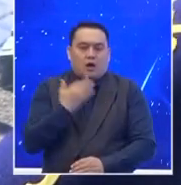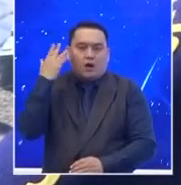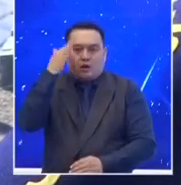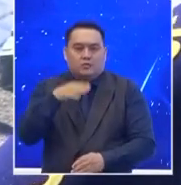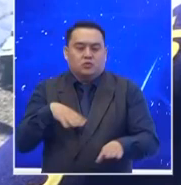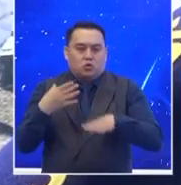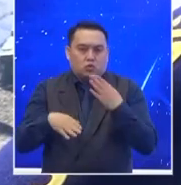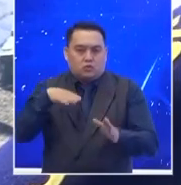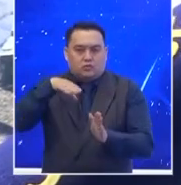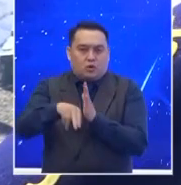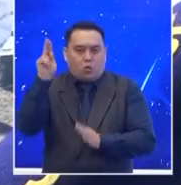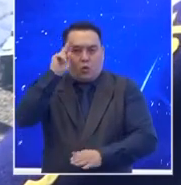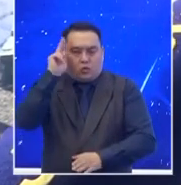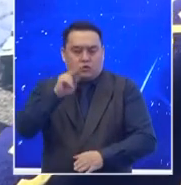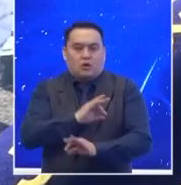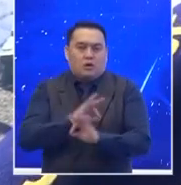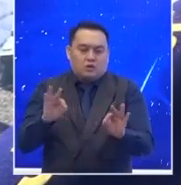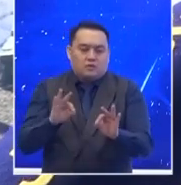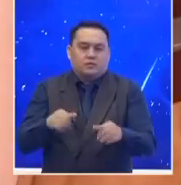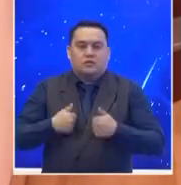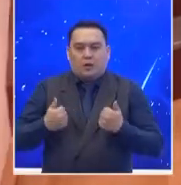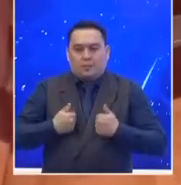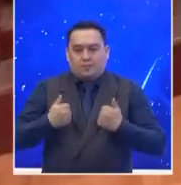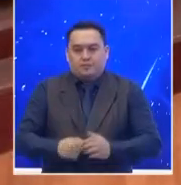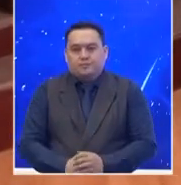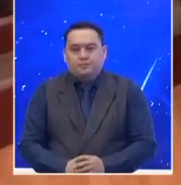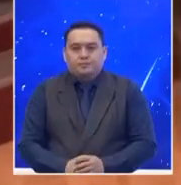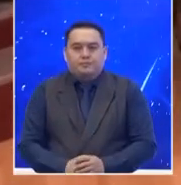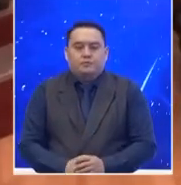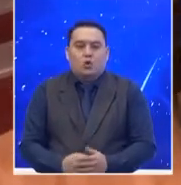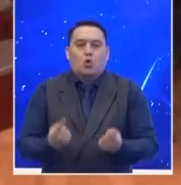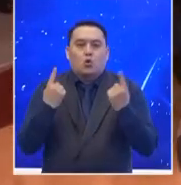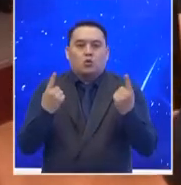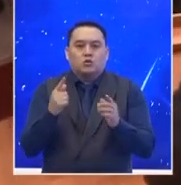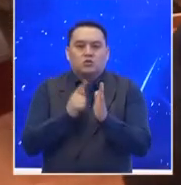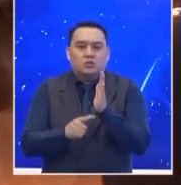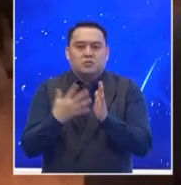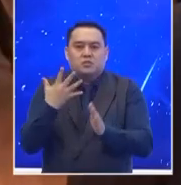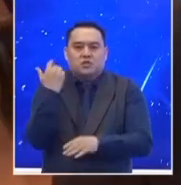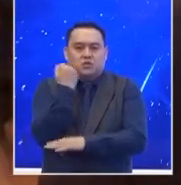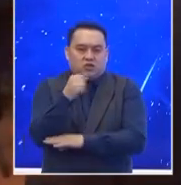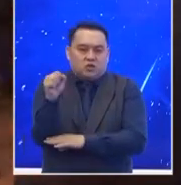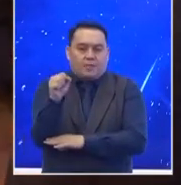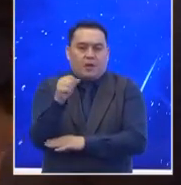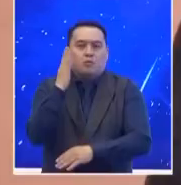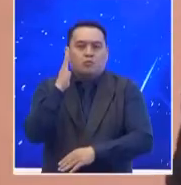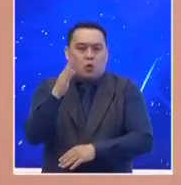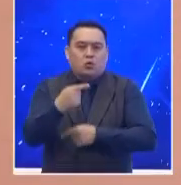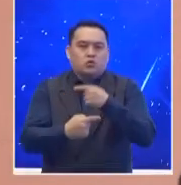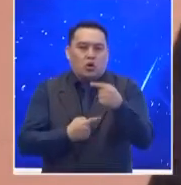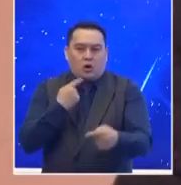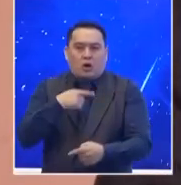үшін аянбай сабақ оқып көп тырысамын. Биыл ұлы жеңіске 75 жыл. Бұл бүгінгі және болашақ ұрпақ